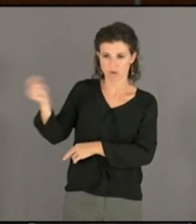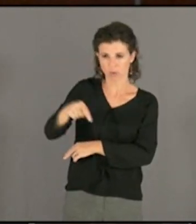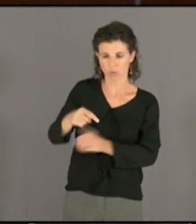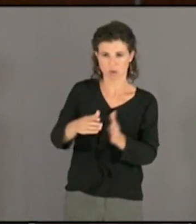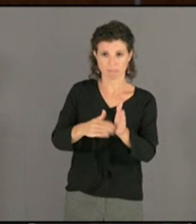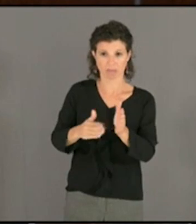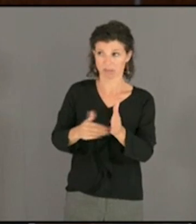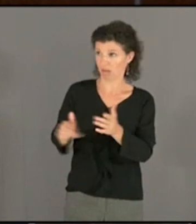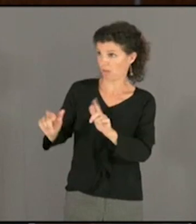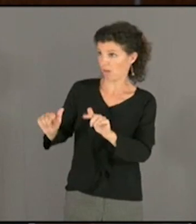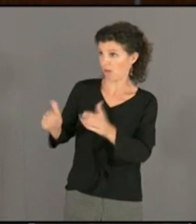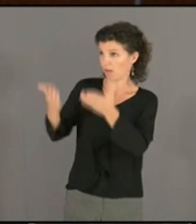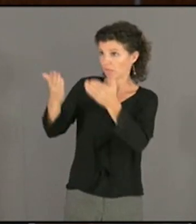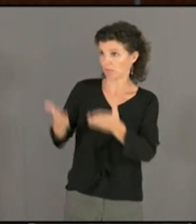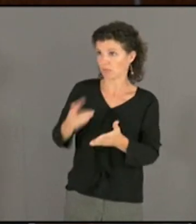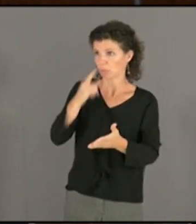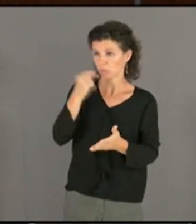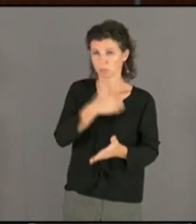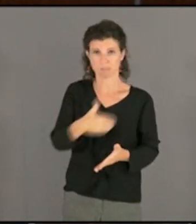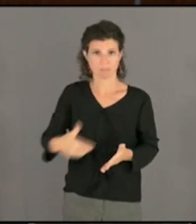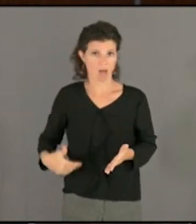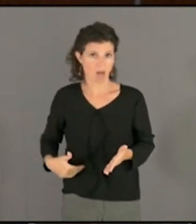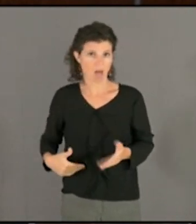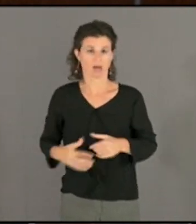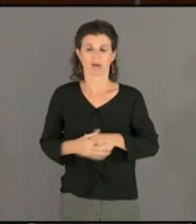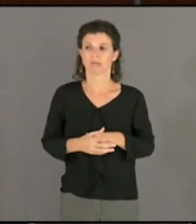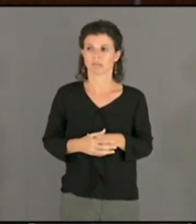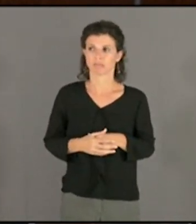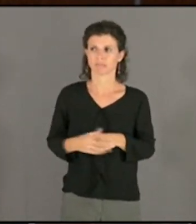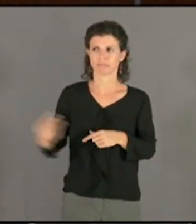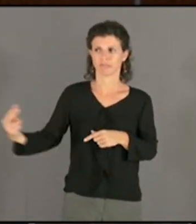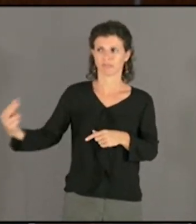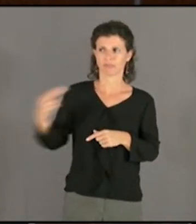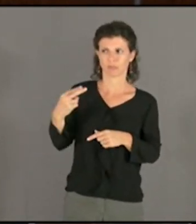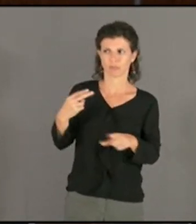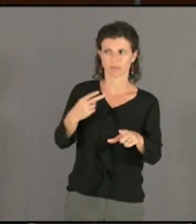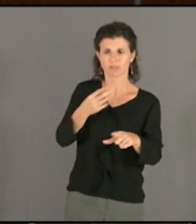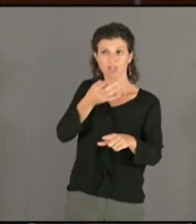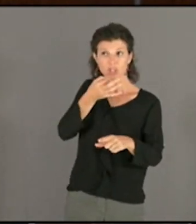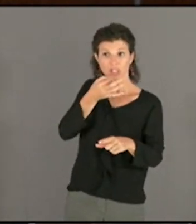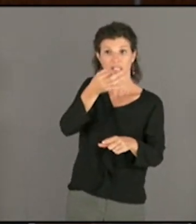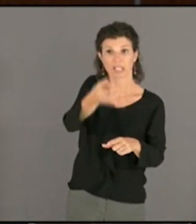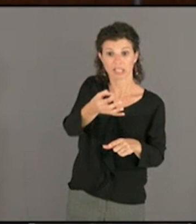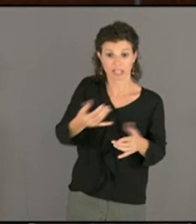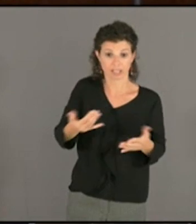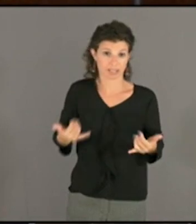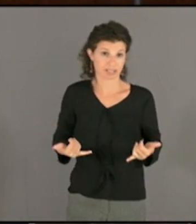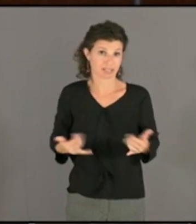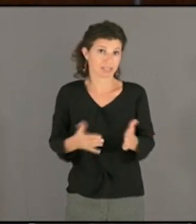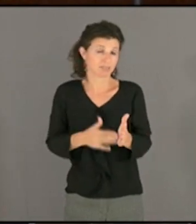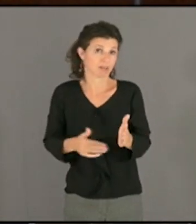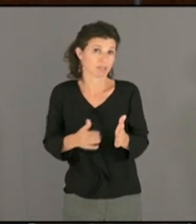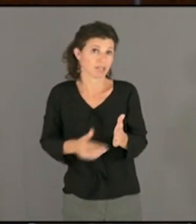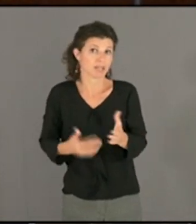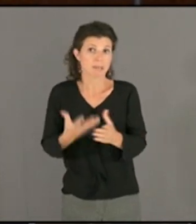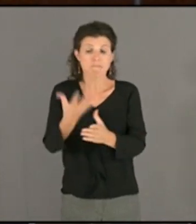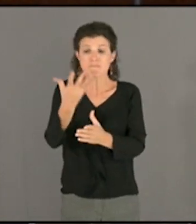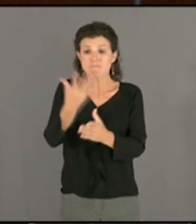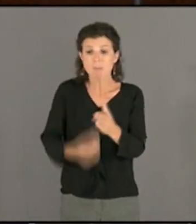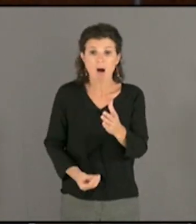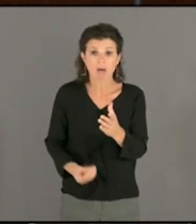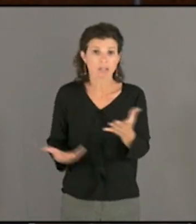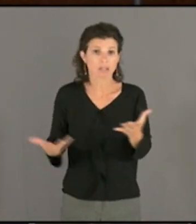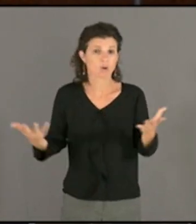étiez là, monsieur le maire, vous m'avez entendu lui faire savoir que à Marseille, on ne manquait en réalité que